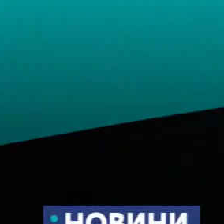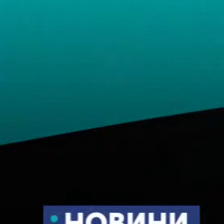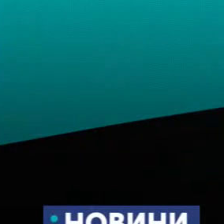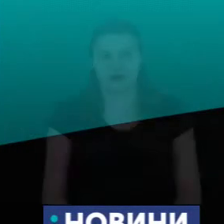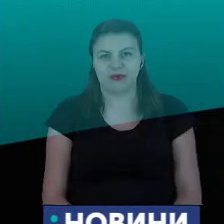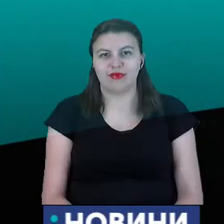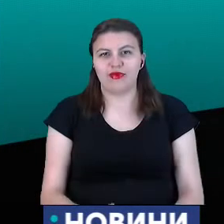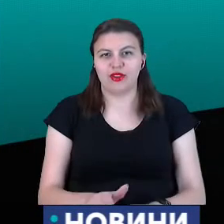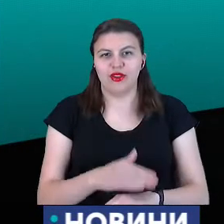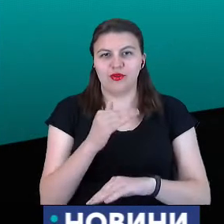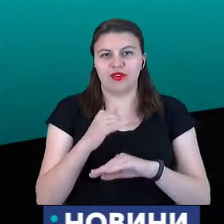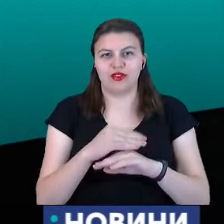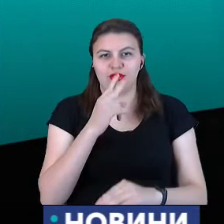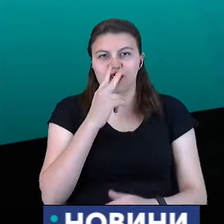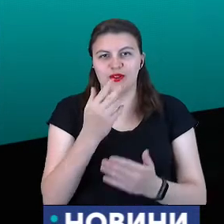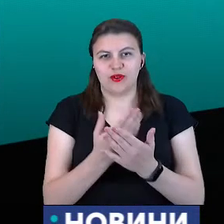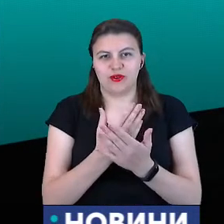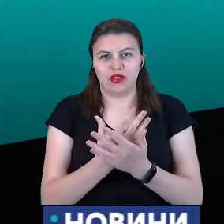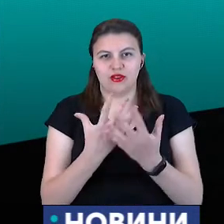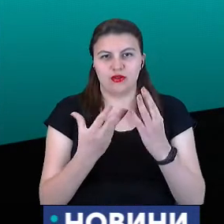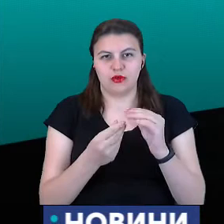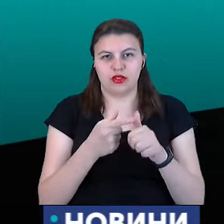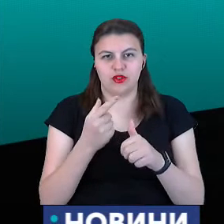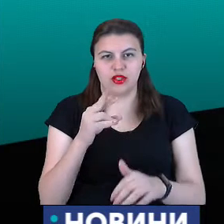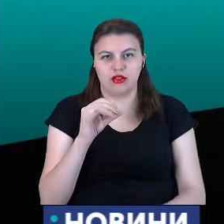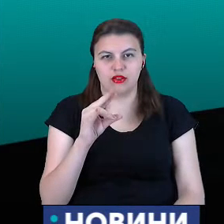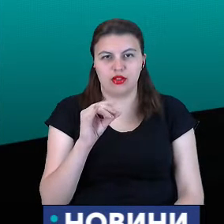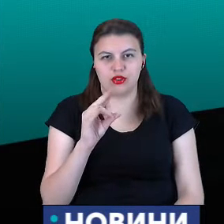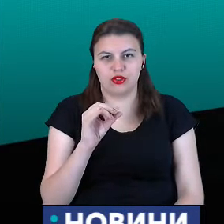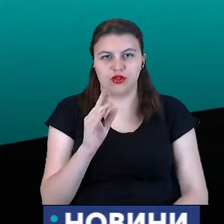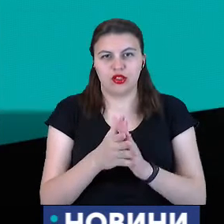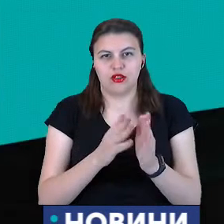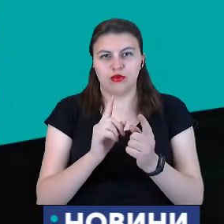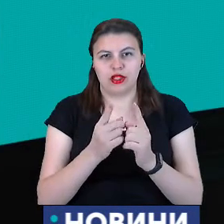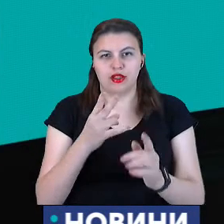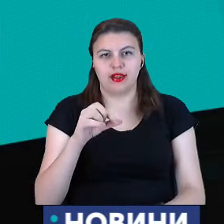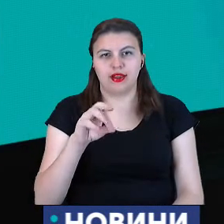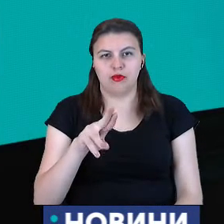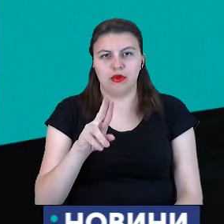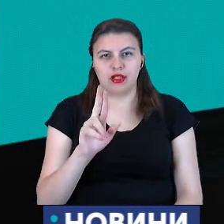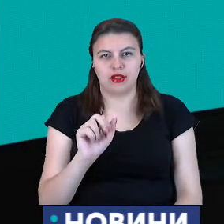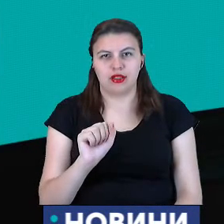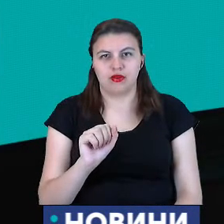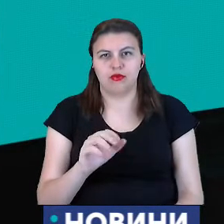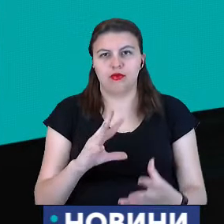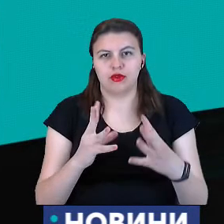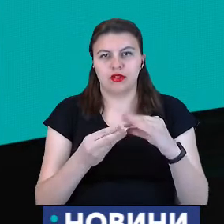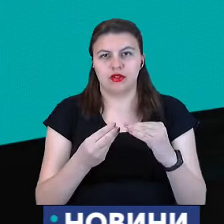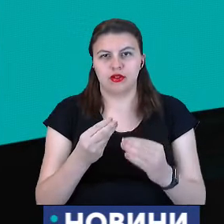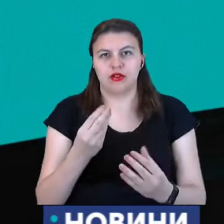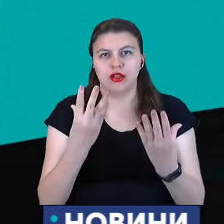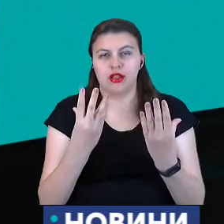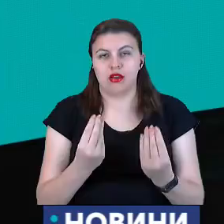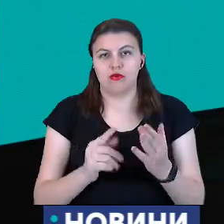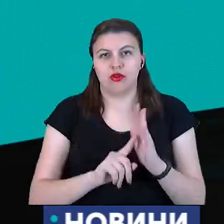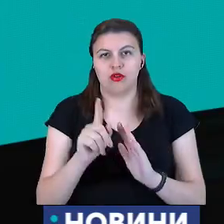Добрий вечір. Ви дивитесь новини на Суспільному. Мене звати Аліна Ященко. Жестову мову перекладає Наталя Маленка. Підбиваємо підсумки дня і спочатку про